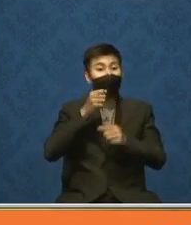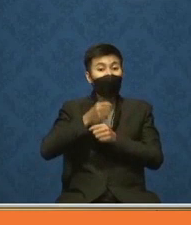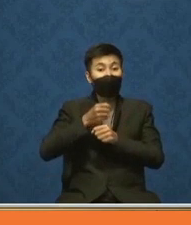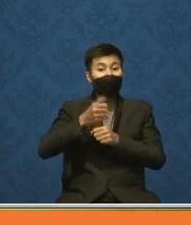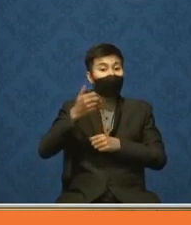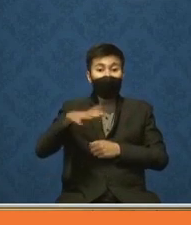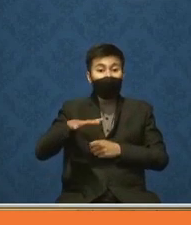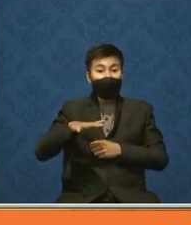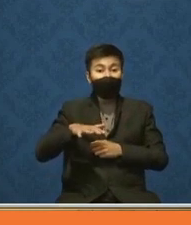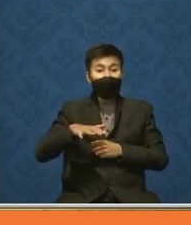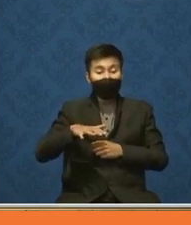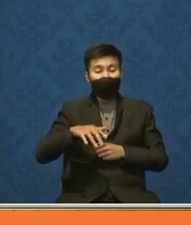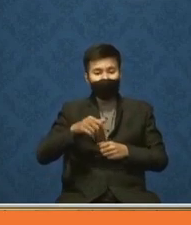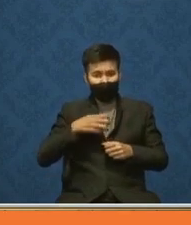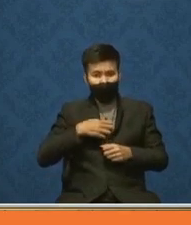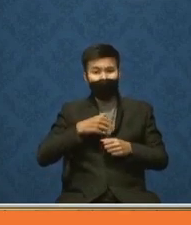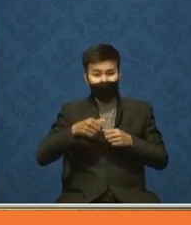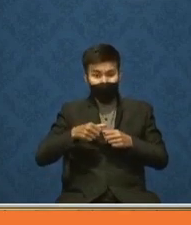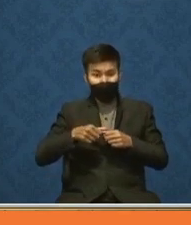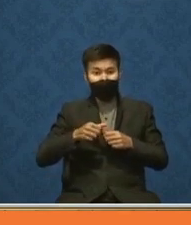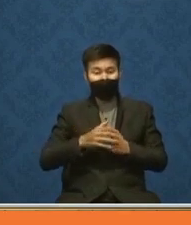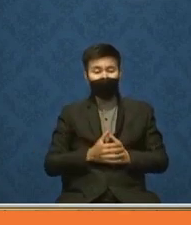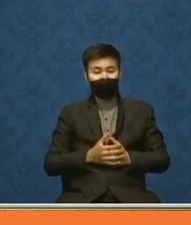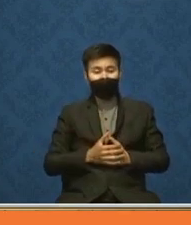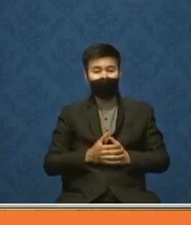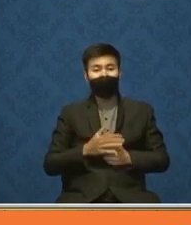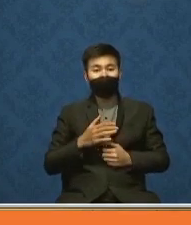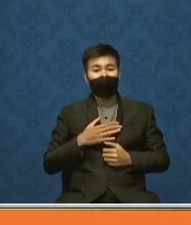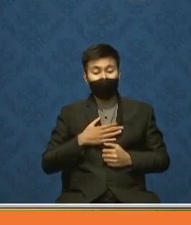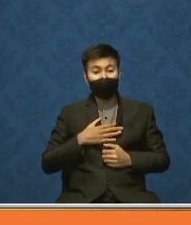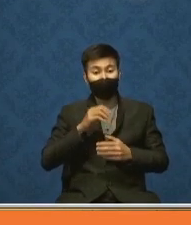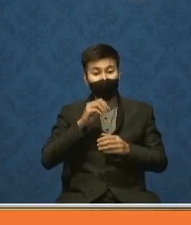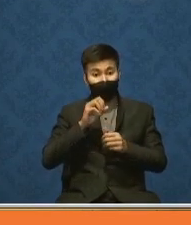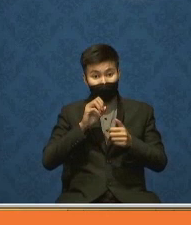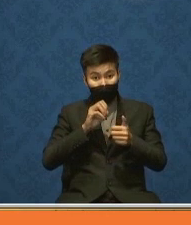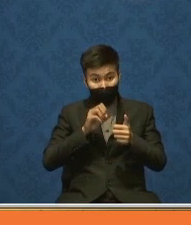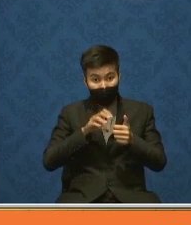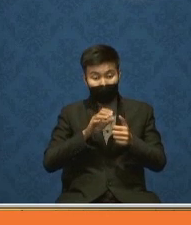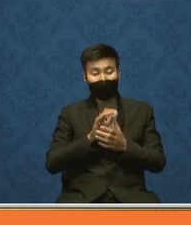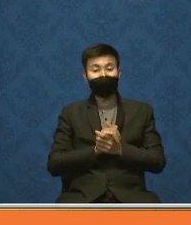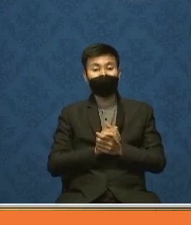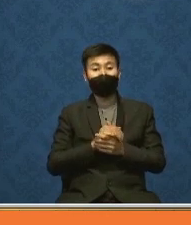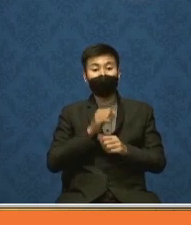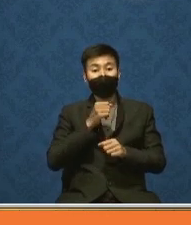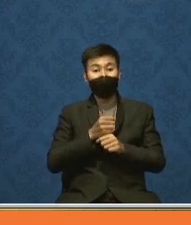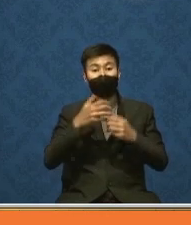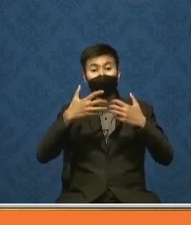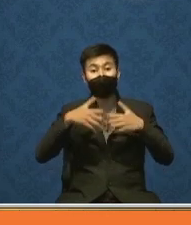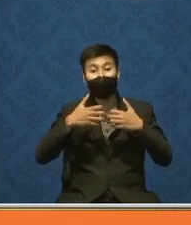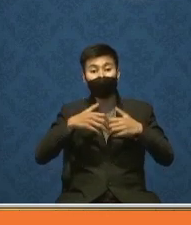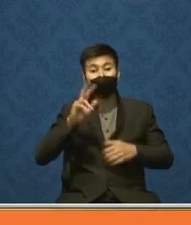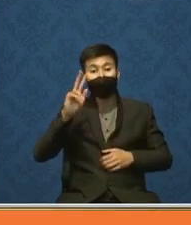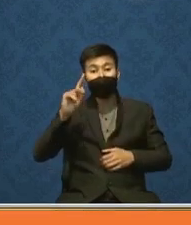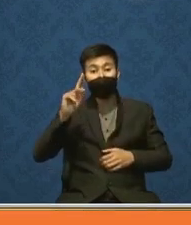ก้าวไกลนะครับเพื่อนสมาชิกของผมส.ส.กันพงษ์และส.ส.ปฏิพัฒน์ก็เสนอตัวอย่างให้การสร้างอุตสาหกรรมสีเขียว